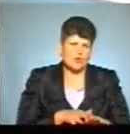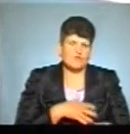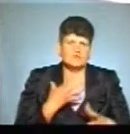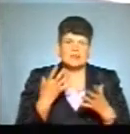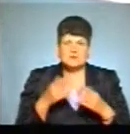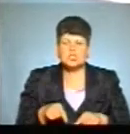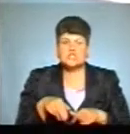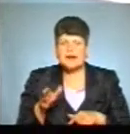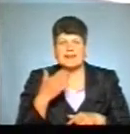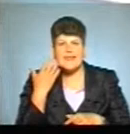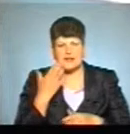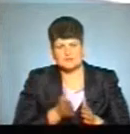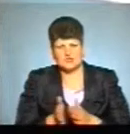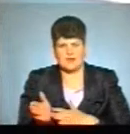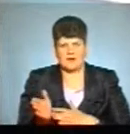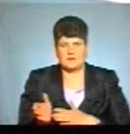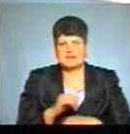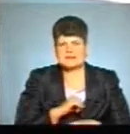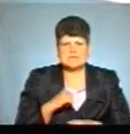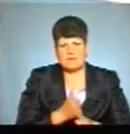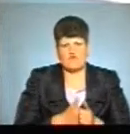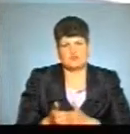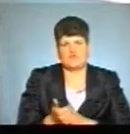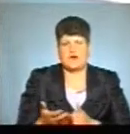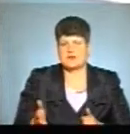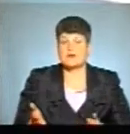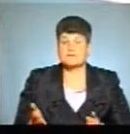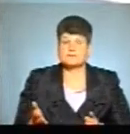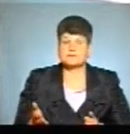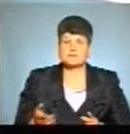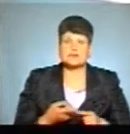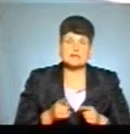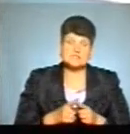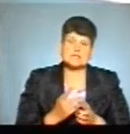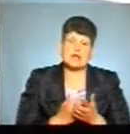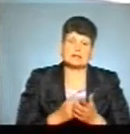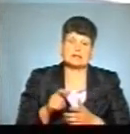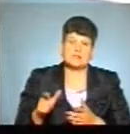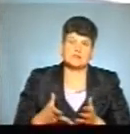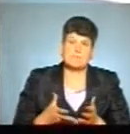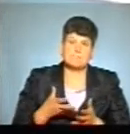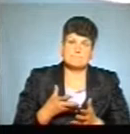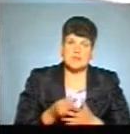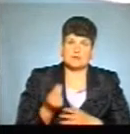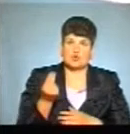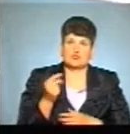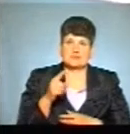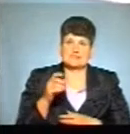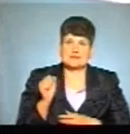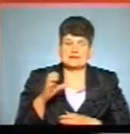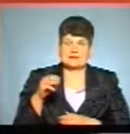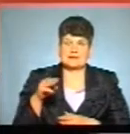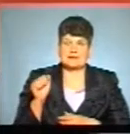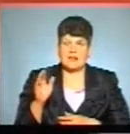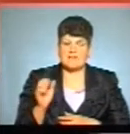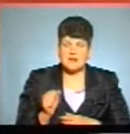ще легшим шляхом, тобто шляхом самовисування. Такий кандидат платить відповідну грошову заставу. Він зазначає, що